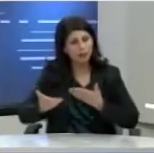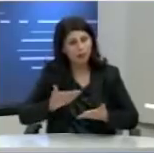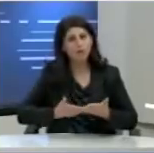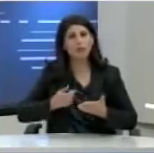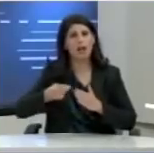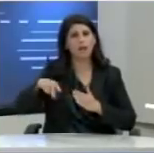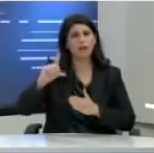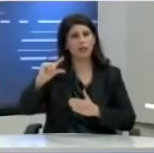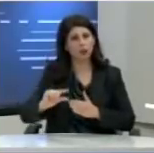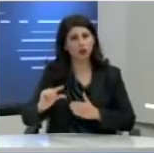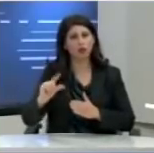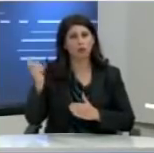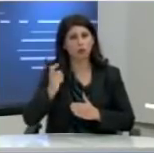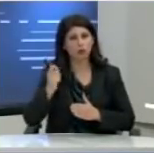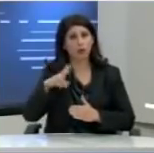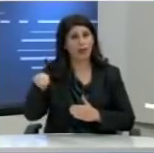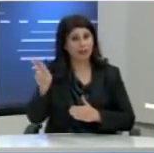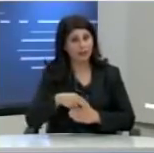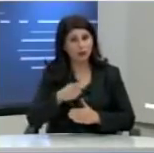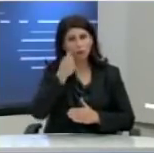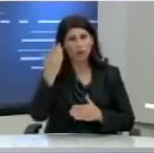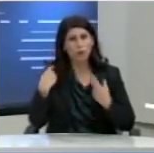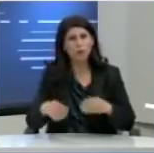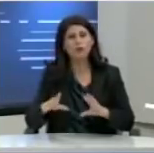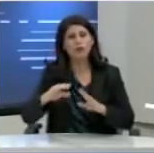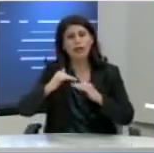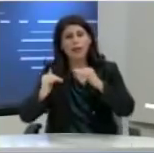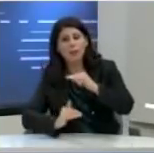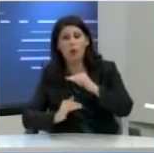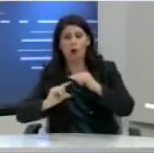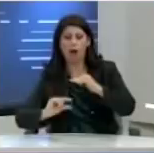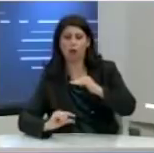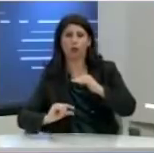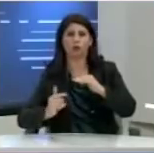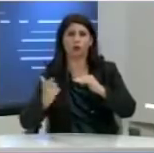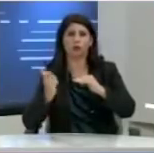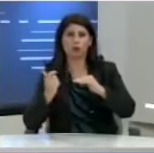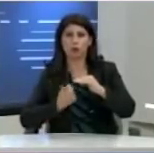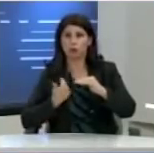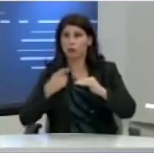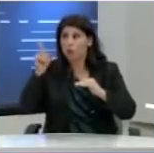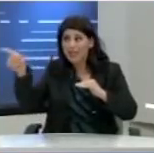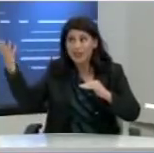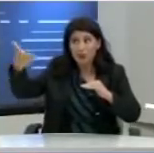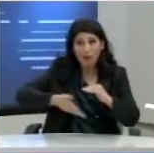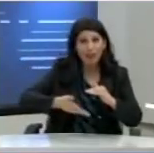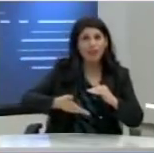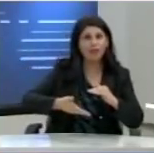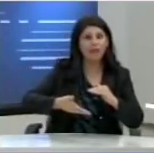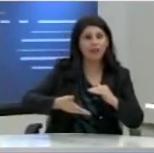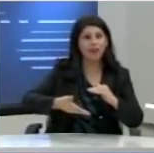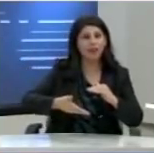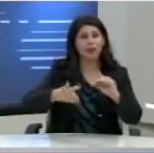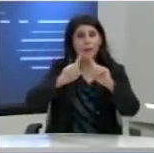κατώτατου μισθού, την κατάργηση του ντροπιαστικού υποκατώτατου μισθού για τους νέους που εσείς τον φέρατε. Με